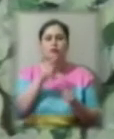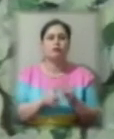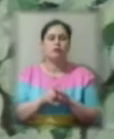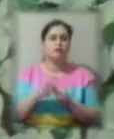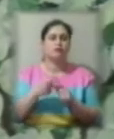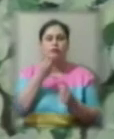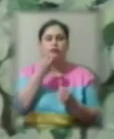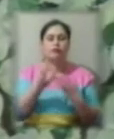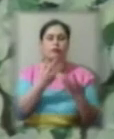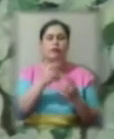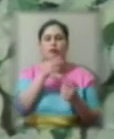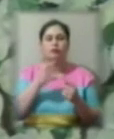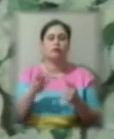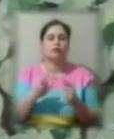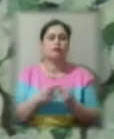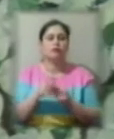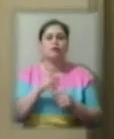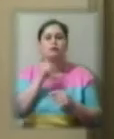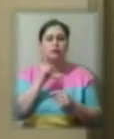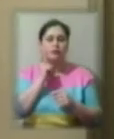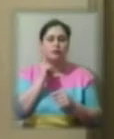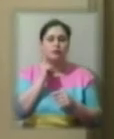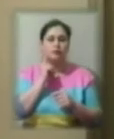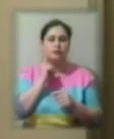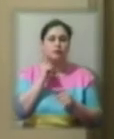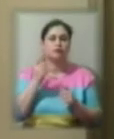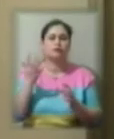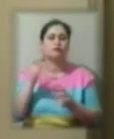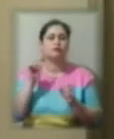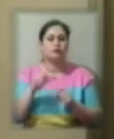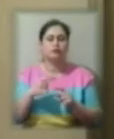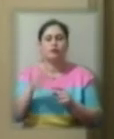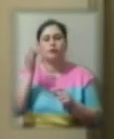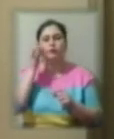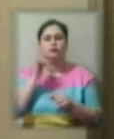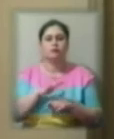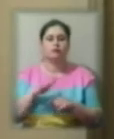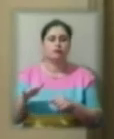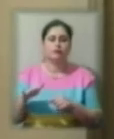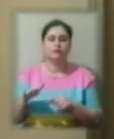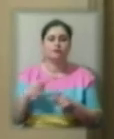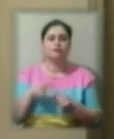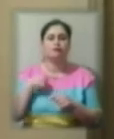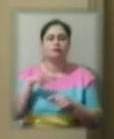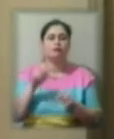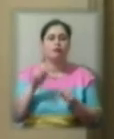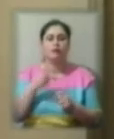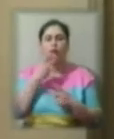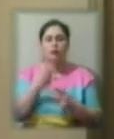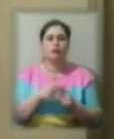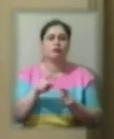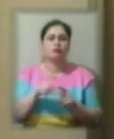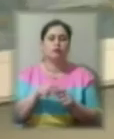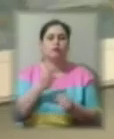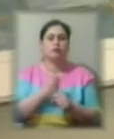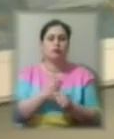коли починає щось зеленіти, якісь, можливо, навіть спогади з дитинства. Ми тут можемо помітити, називається робота